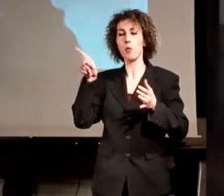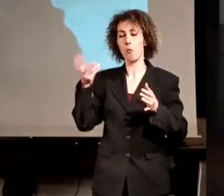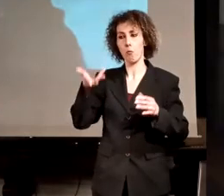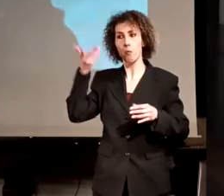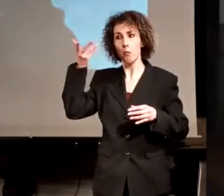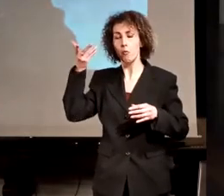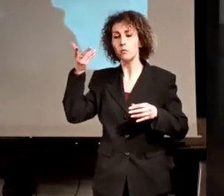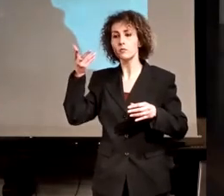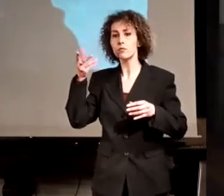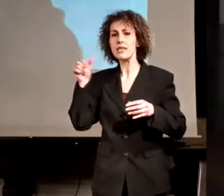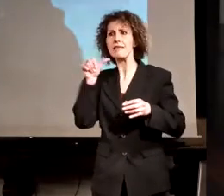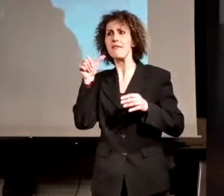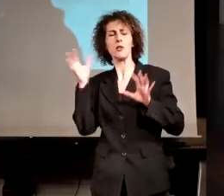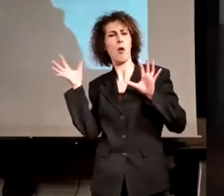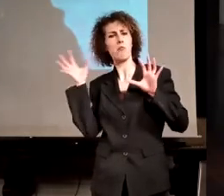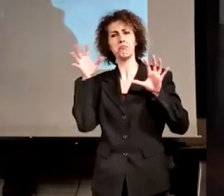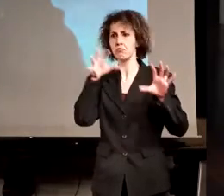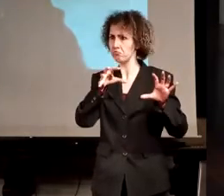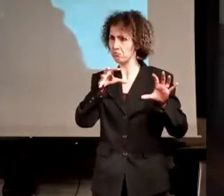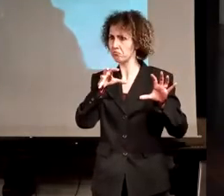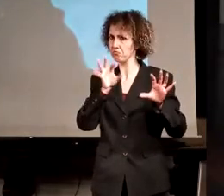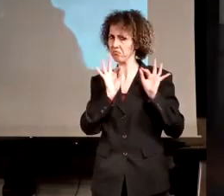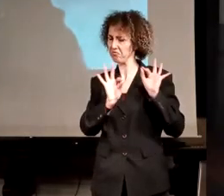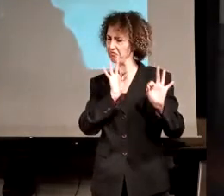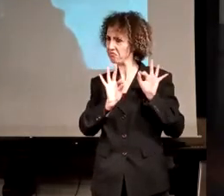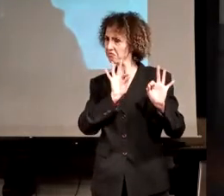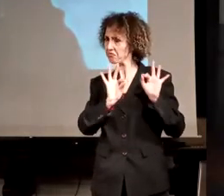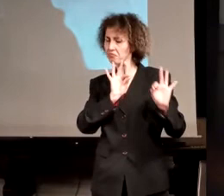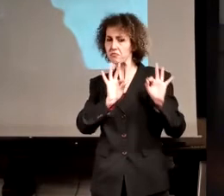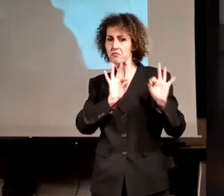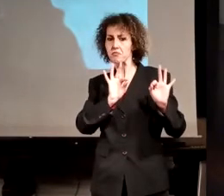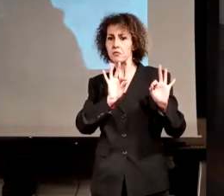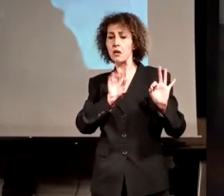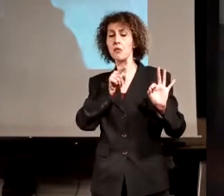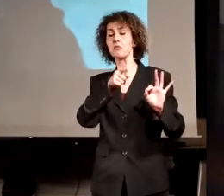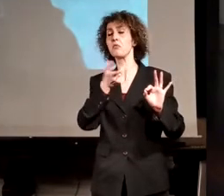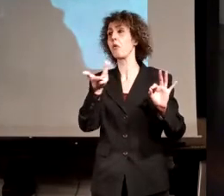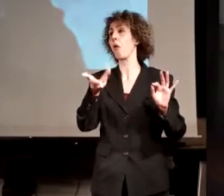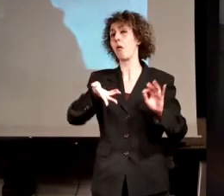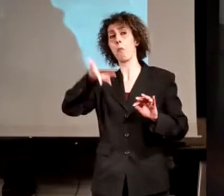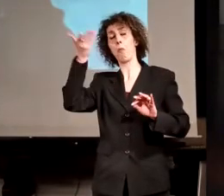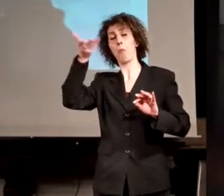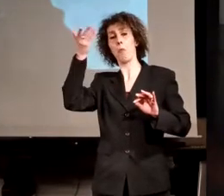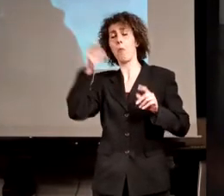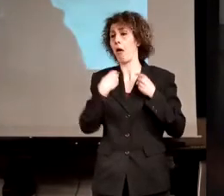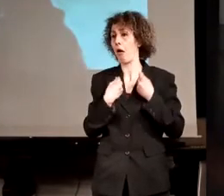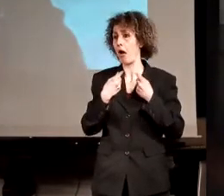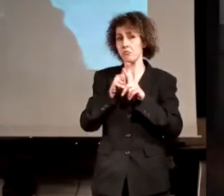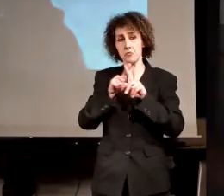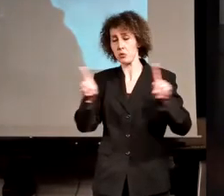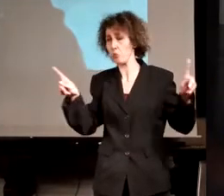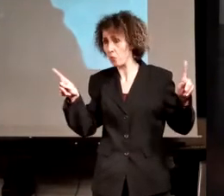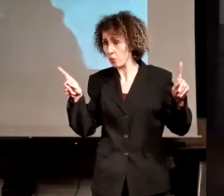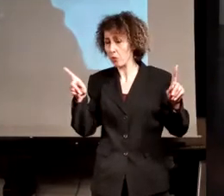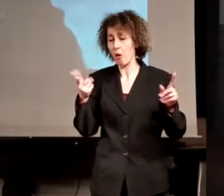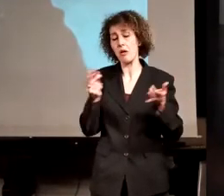attacco stephen sono cioè fecero proprio terra ha bruciato è questo qua sopra valutato e nessuno lo scrittore di